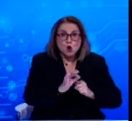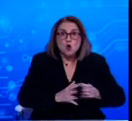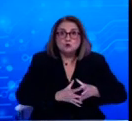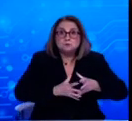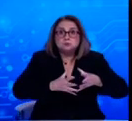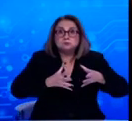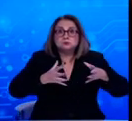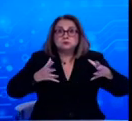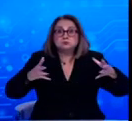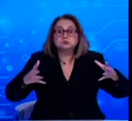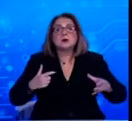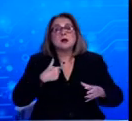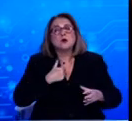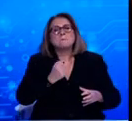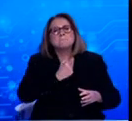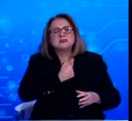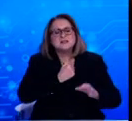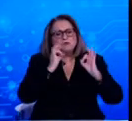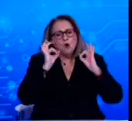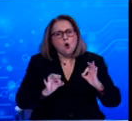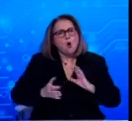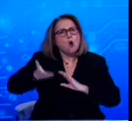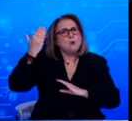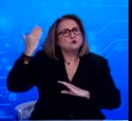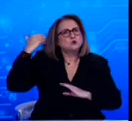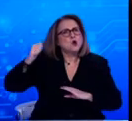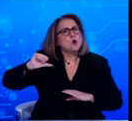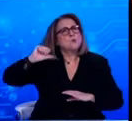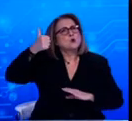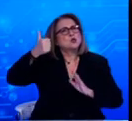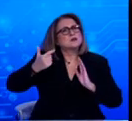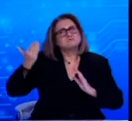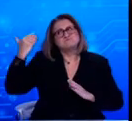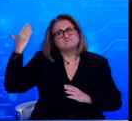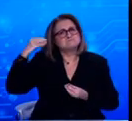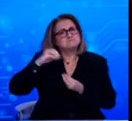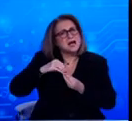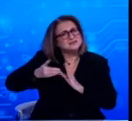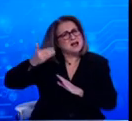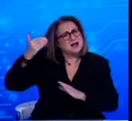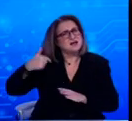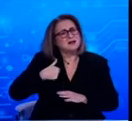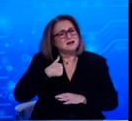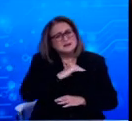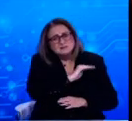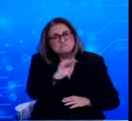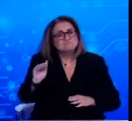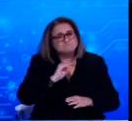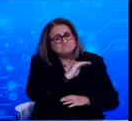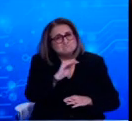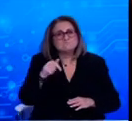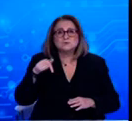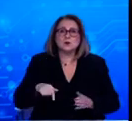δυνατότητές μας με εκείνη που είχα όταν σας καλούσα στην πρώτη αναμέτρηση μαζί του. Έχουμε περάσει